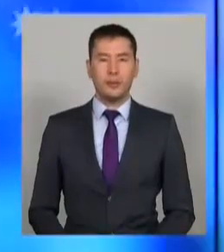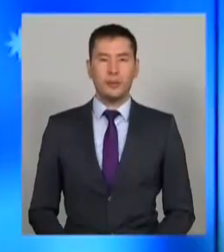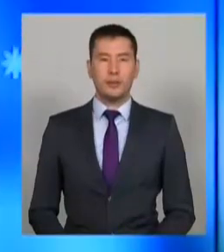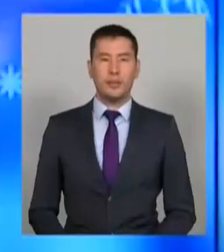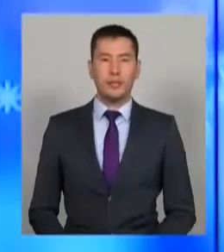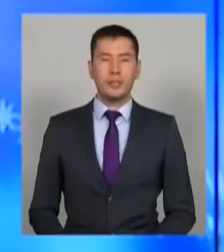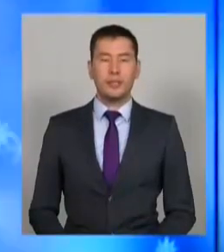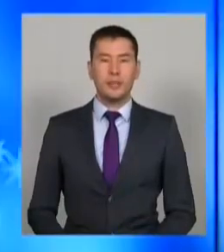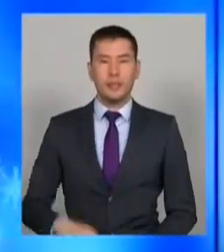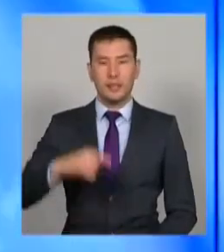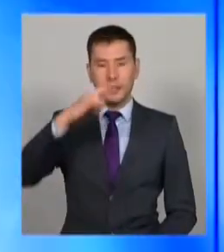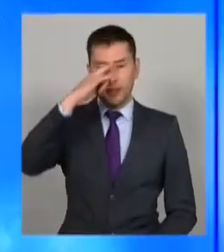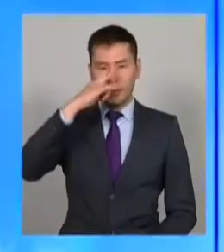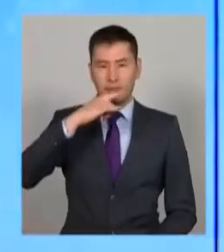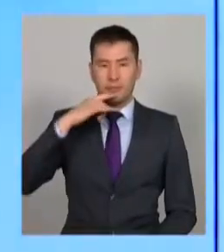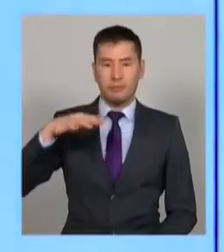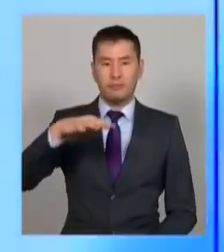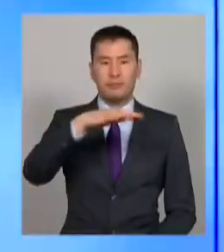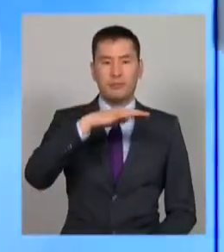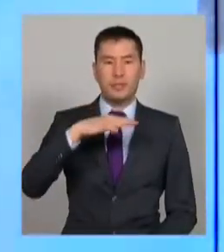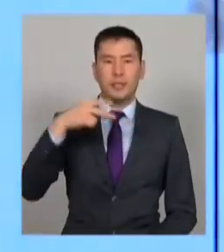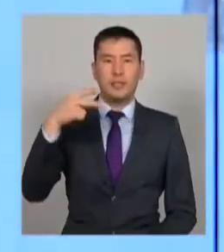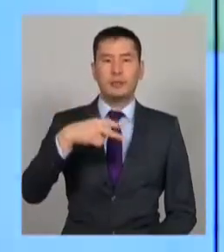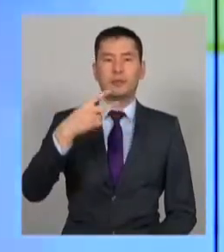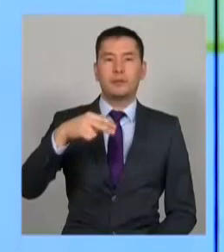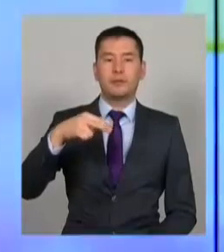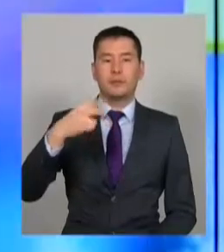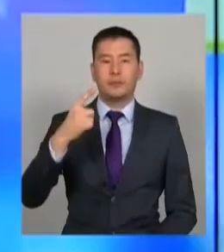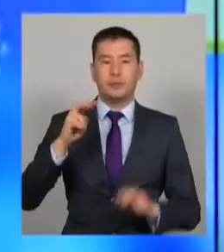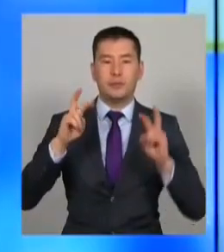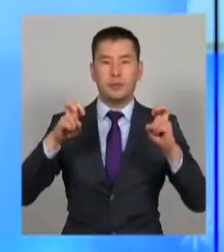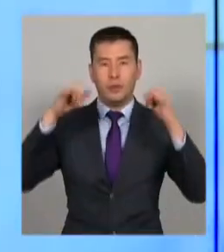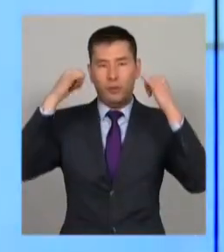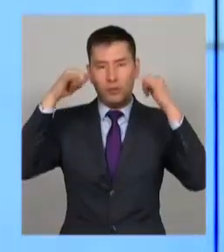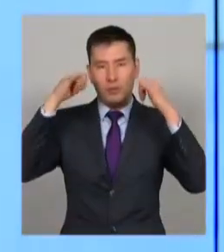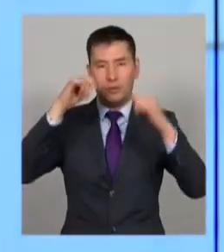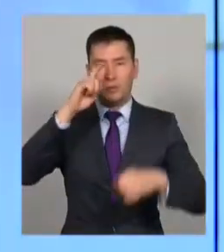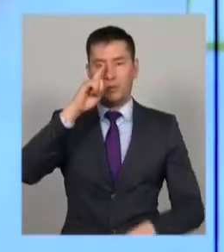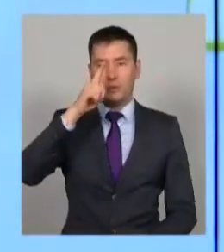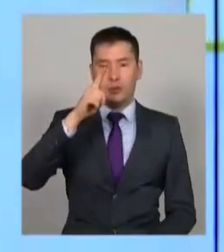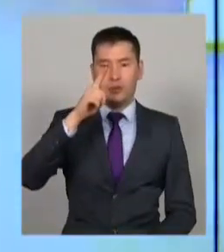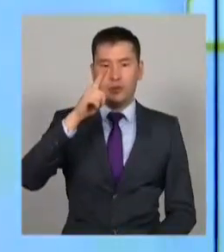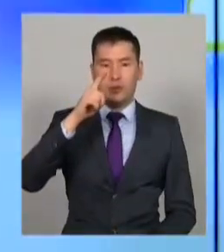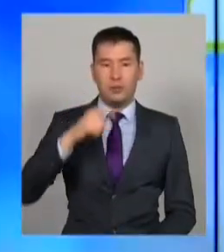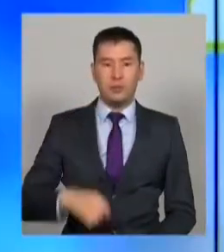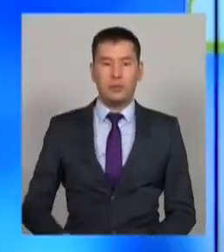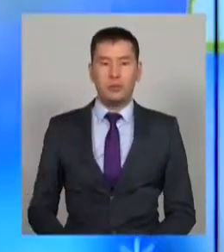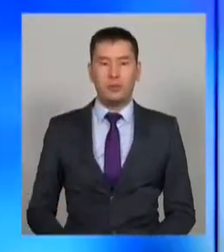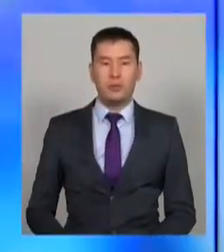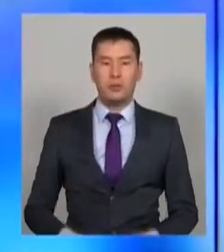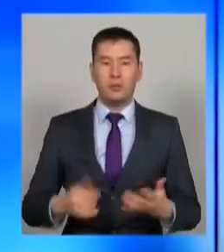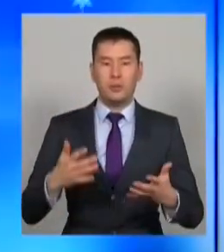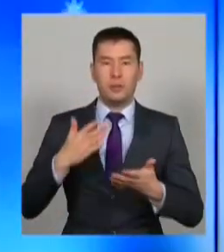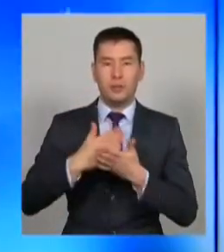Қазақтың жыл санауы бойынша 2021 жылы сиыр жылы кіреді. Жыл қайыруда 12 жылға түрлі аң